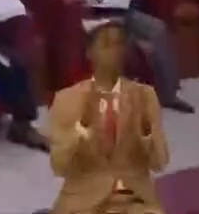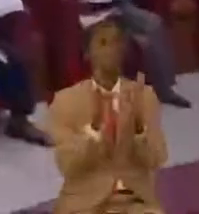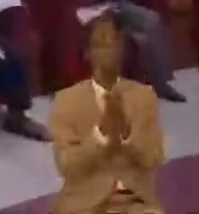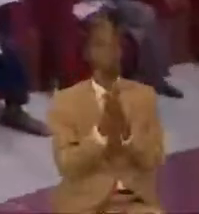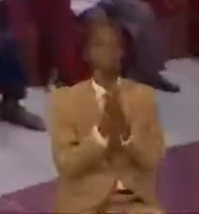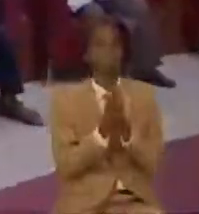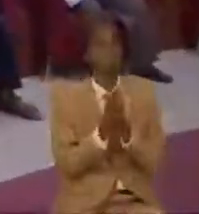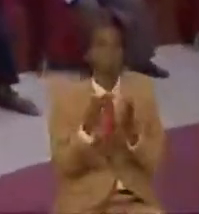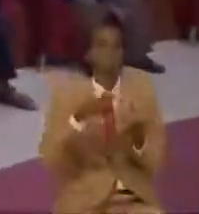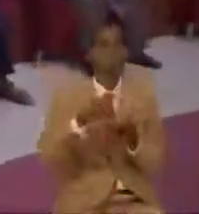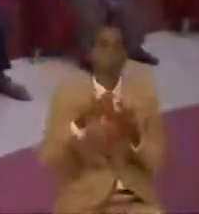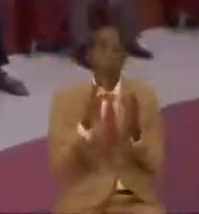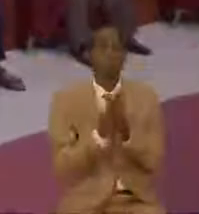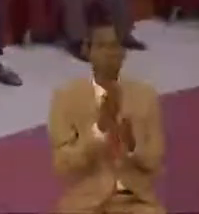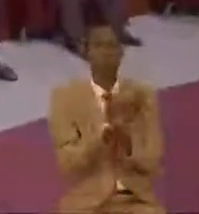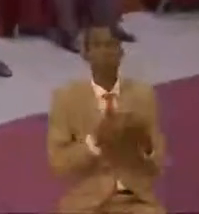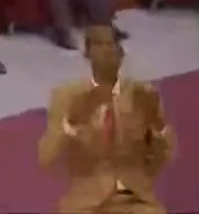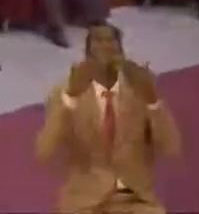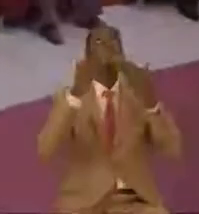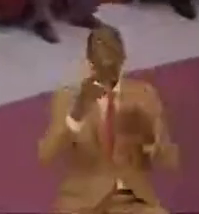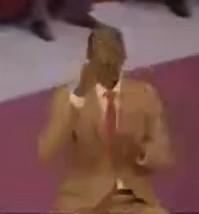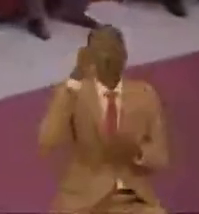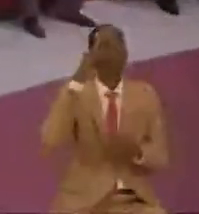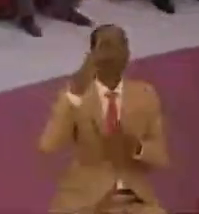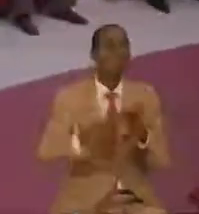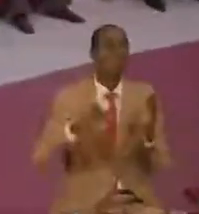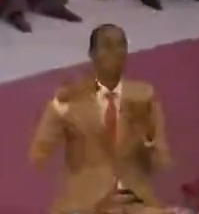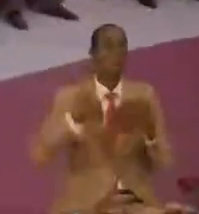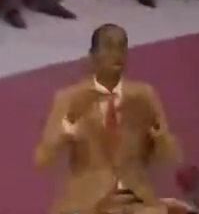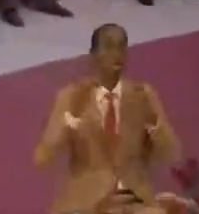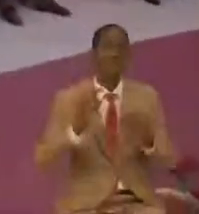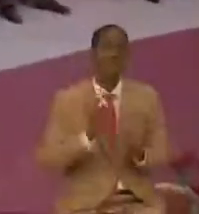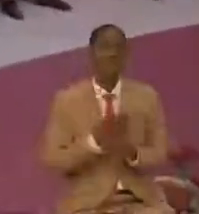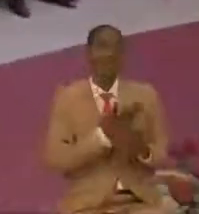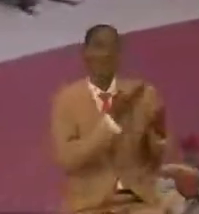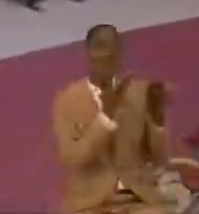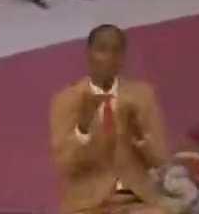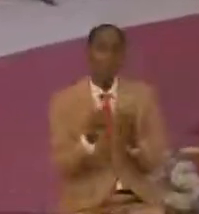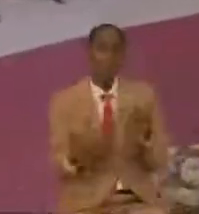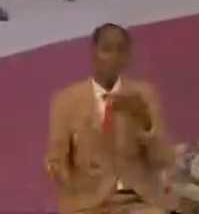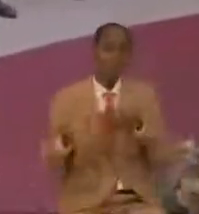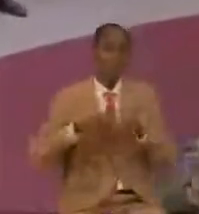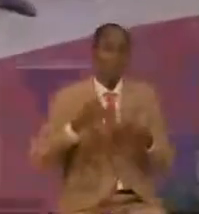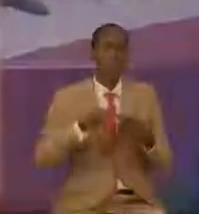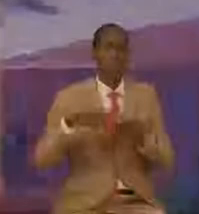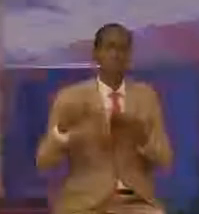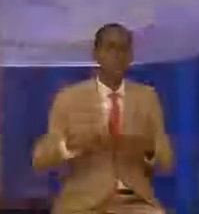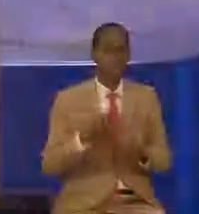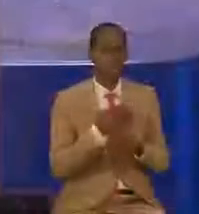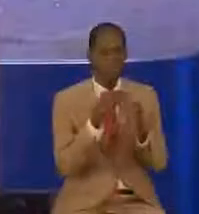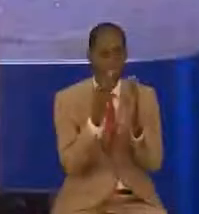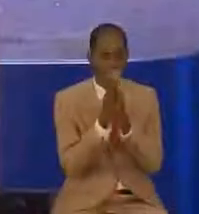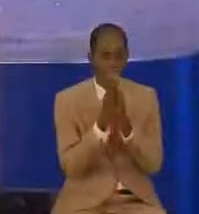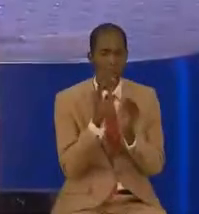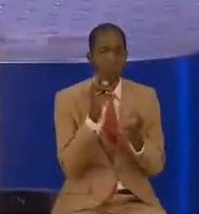maintenant et parlons au Seigneur dans la prière. Rendez-lui grâce pour ce qu'il nous a amené, ce qu'il nous a enseigné, et